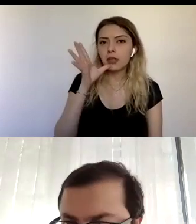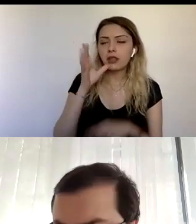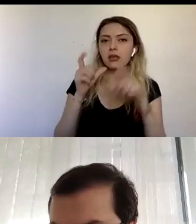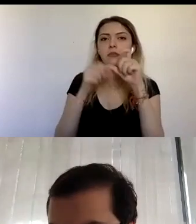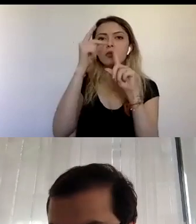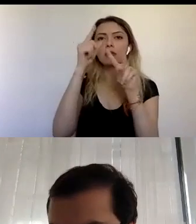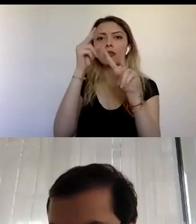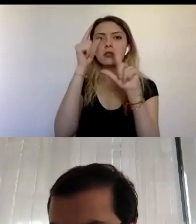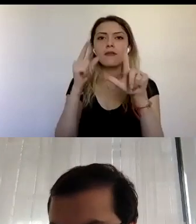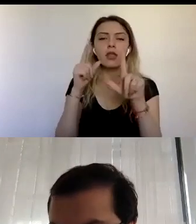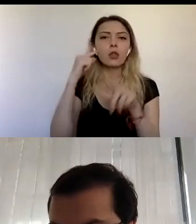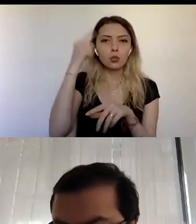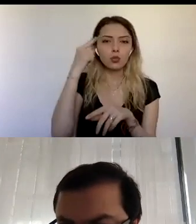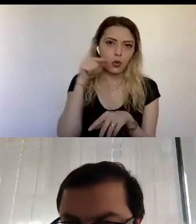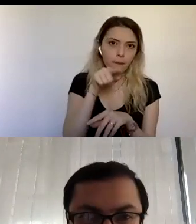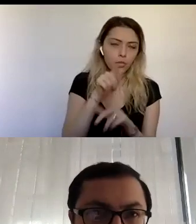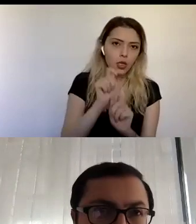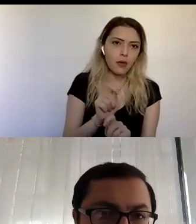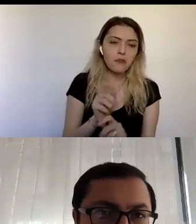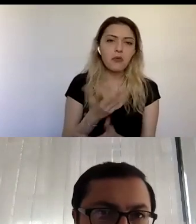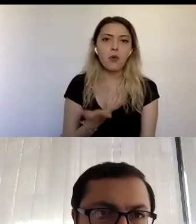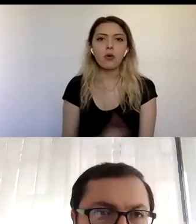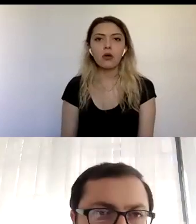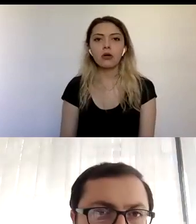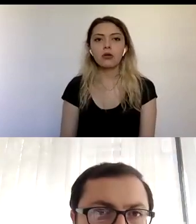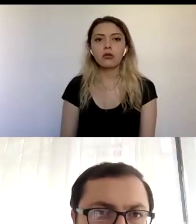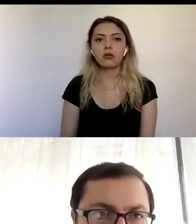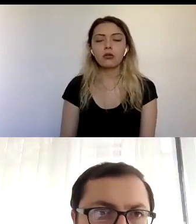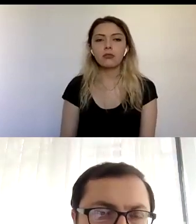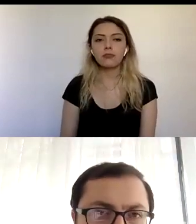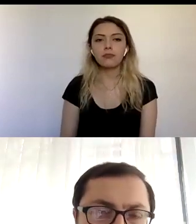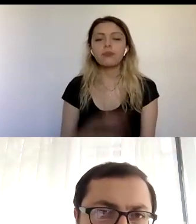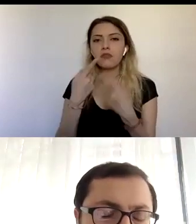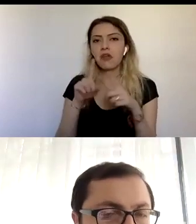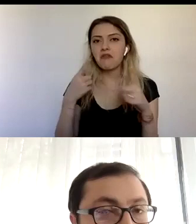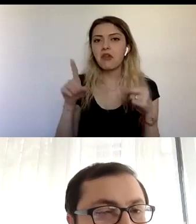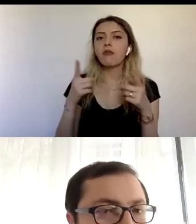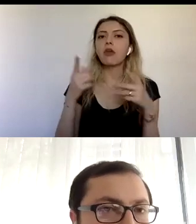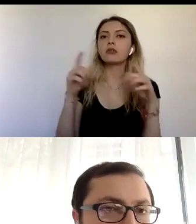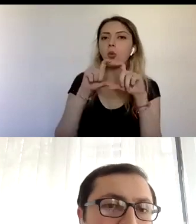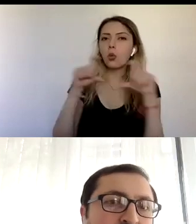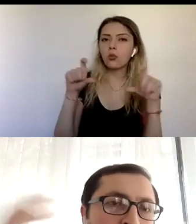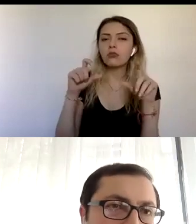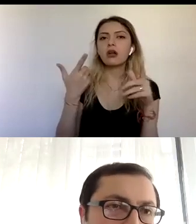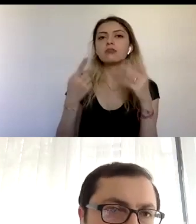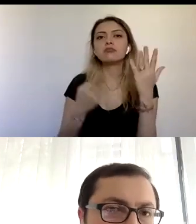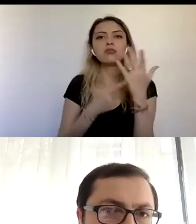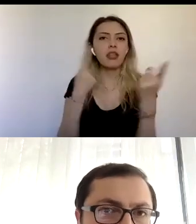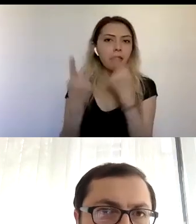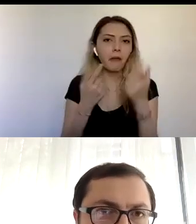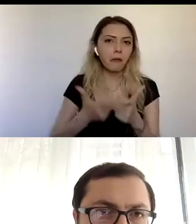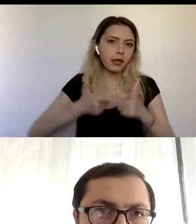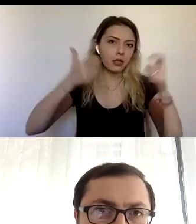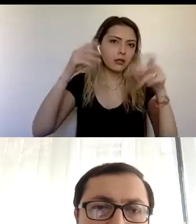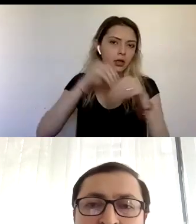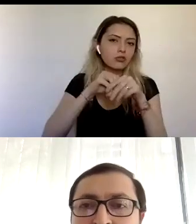dijital teknoloji ya da dijital araçları güçlendirmek için bir takım destekler vermeye çalışıyor. Kimi zaman direkt eğitim desteği, kimi zaman